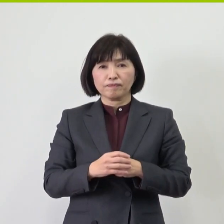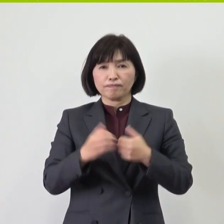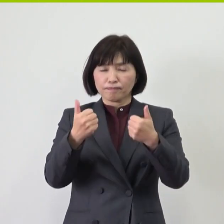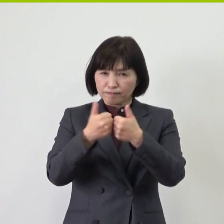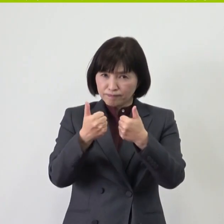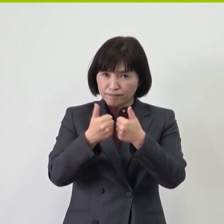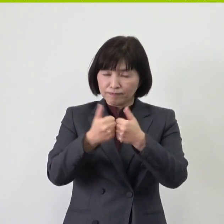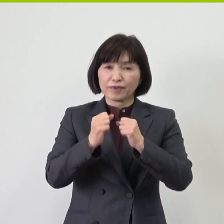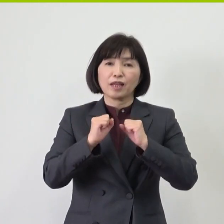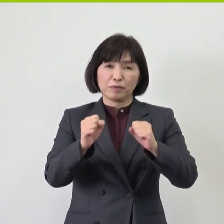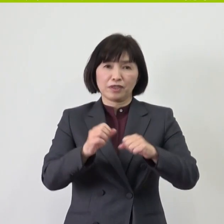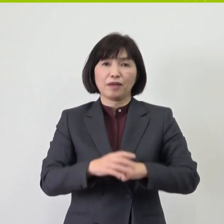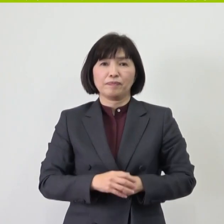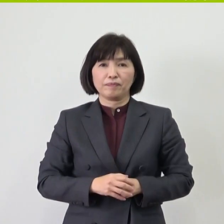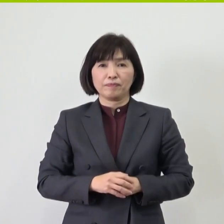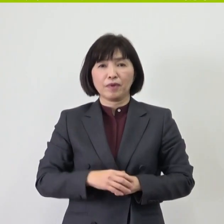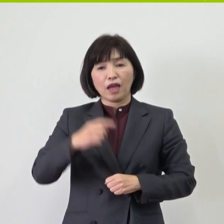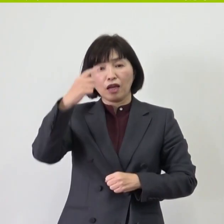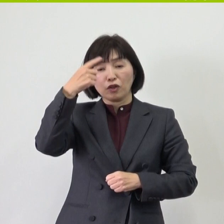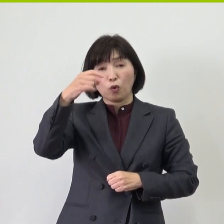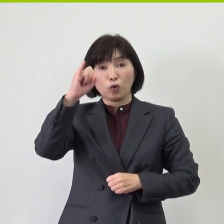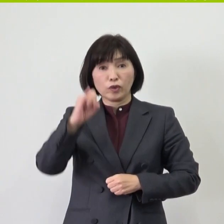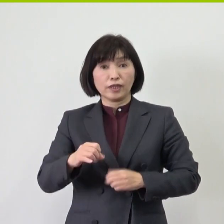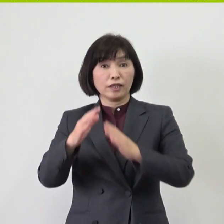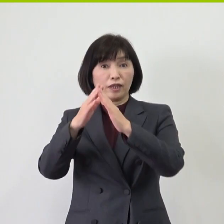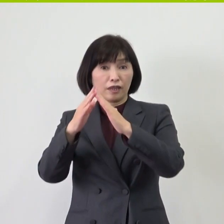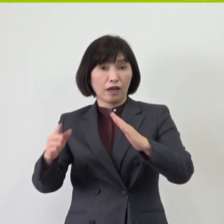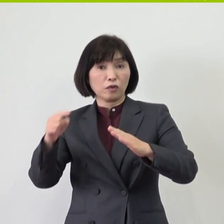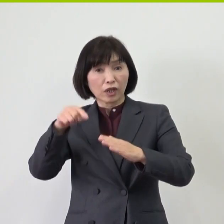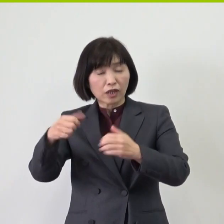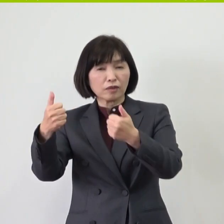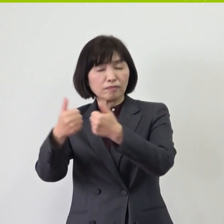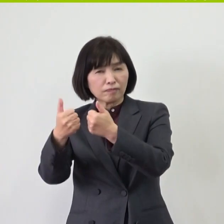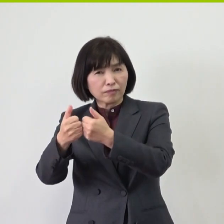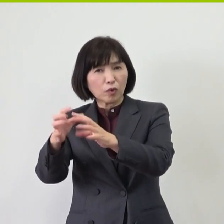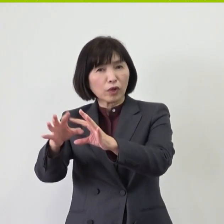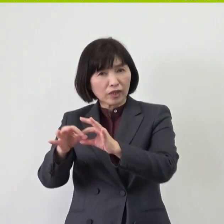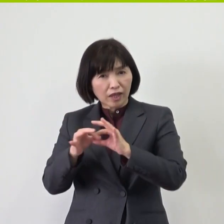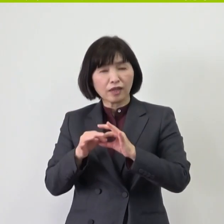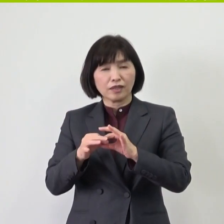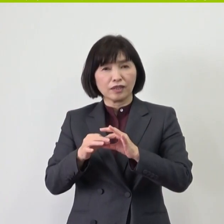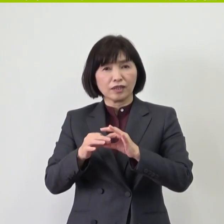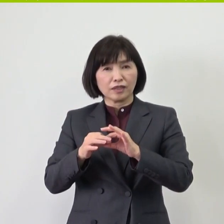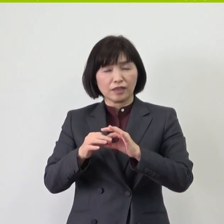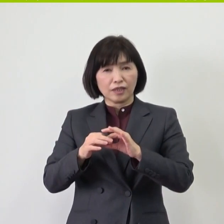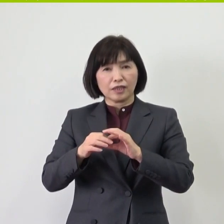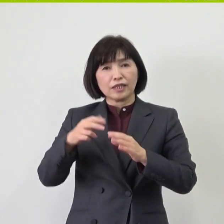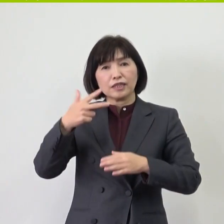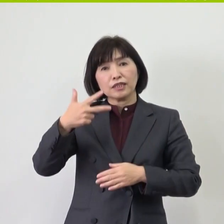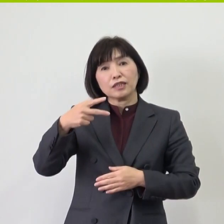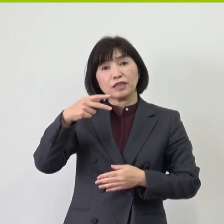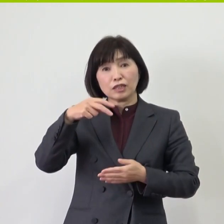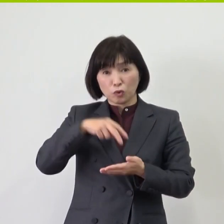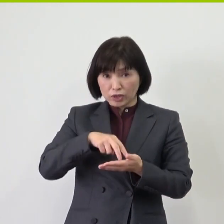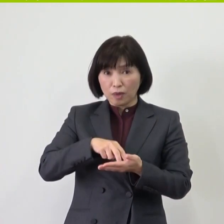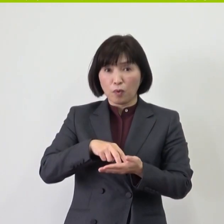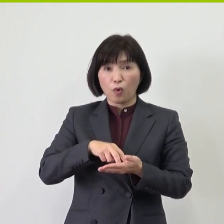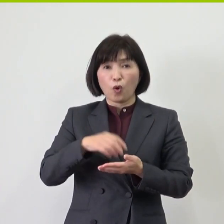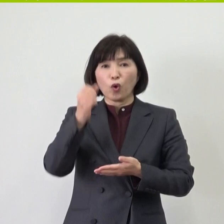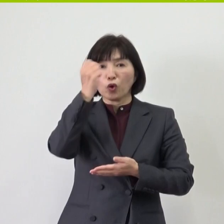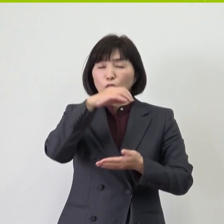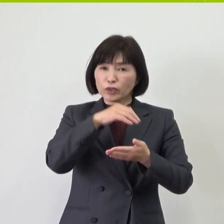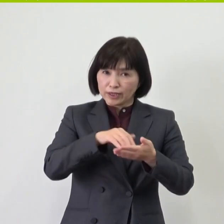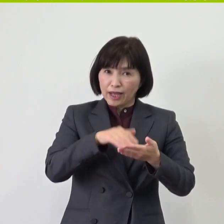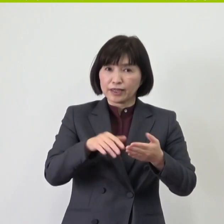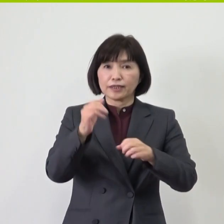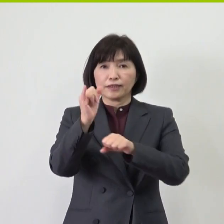てまいりました。教育委員会の中でしっかりとご議論いただいたことを受けまして、市長部局としても予算面、